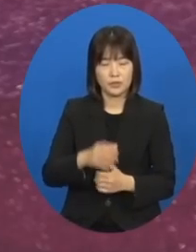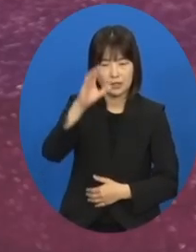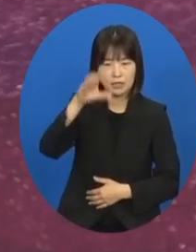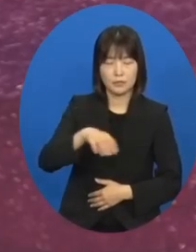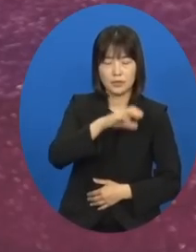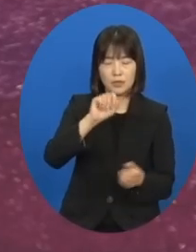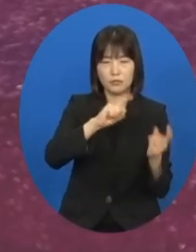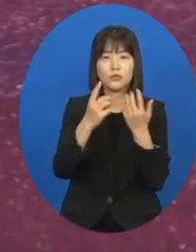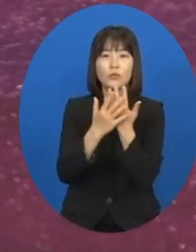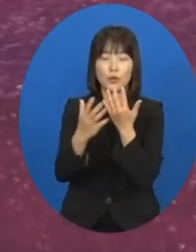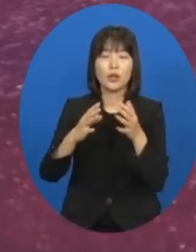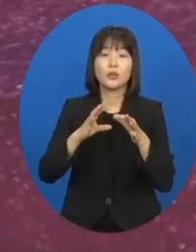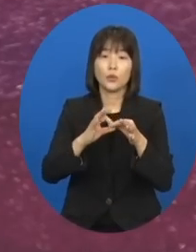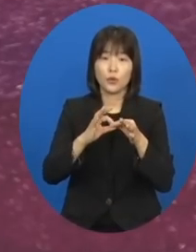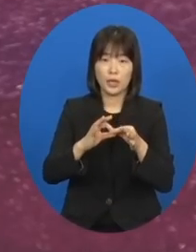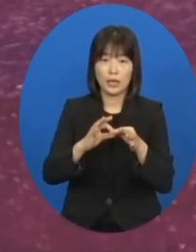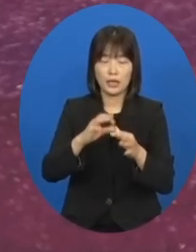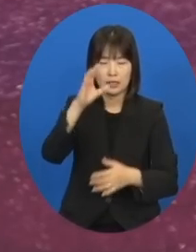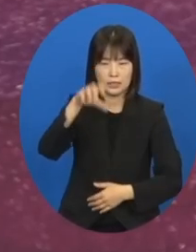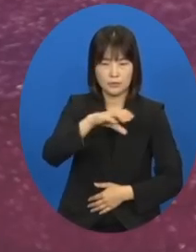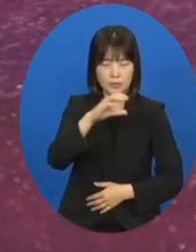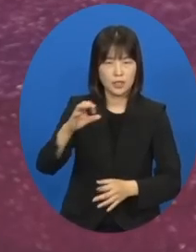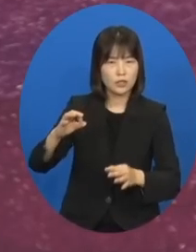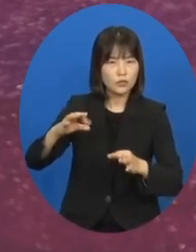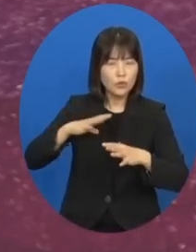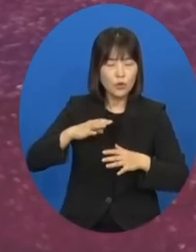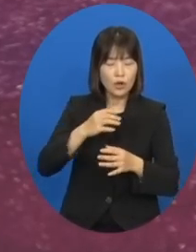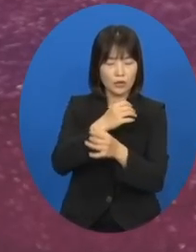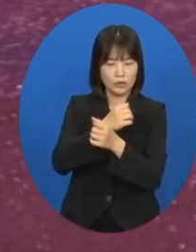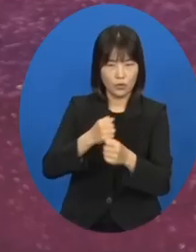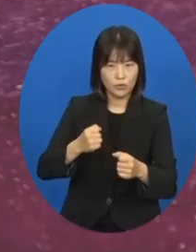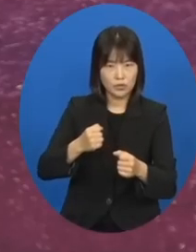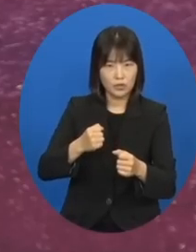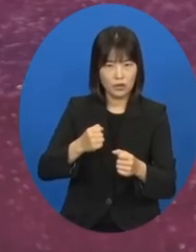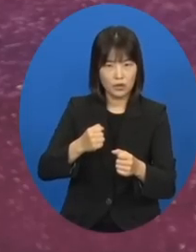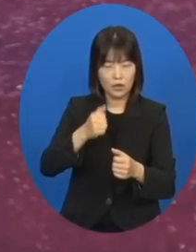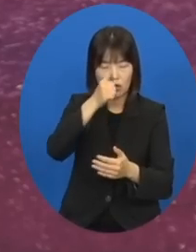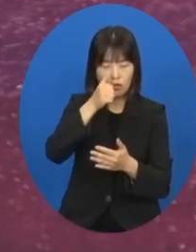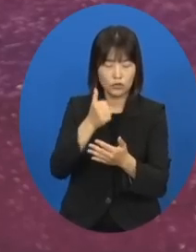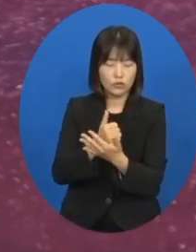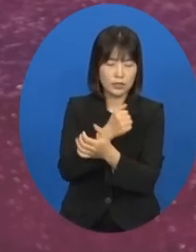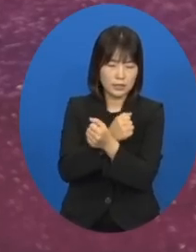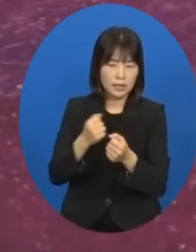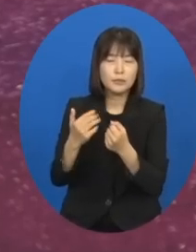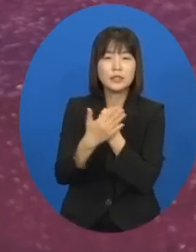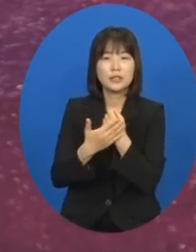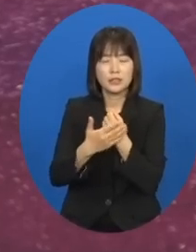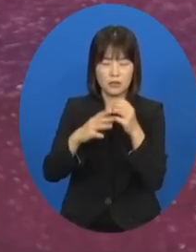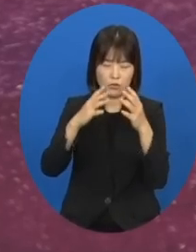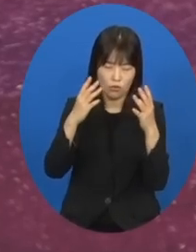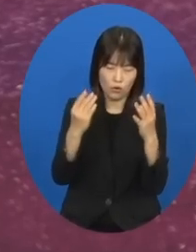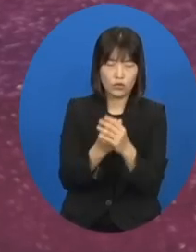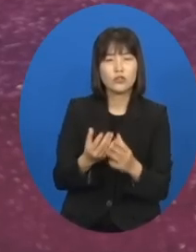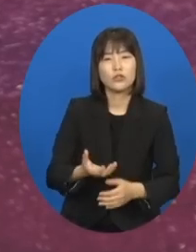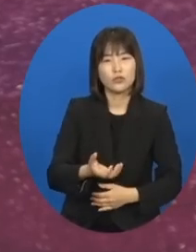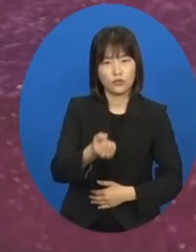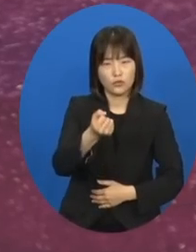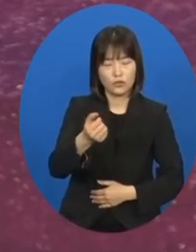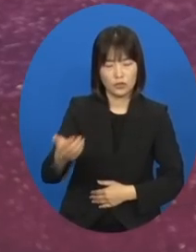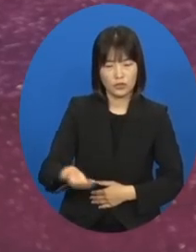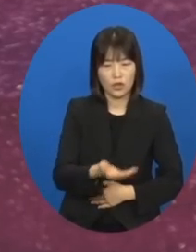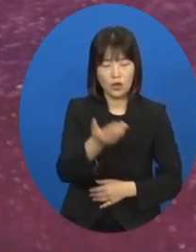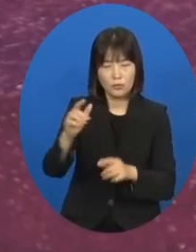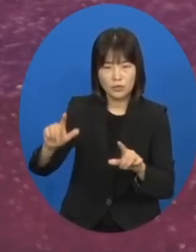십자가 부흥회를 통해서 십자가의 그 놀라운 용서와 또한 죄 사함의 은혜를 온전히 누릴 수 있는 우리